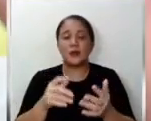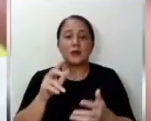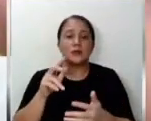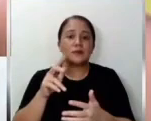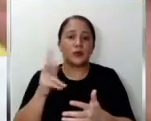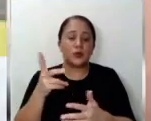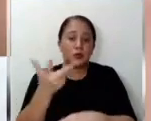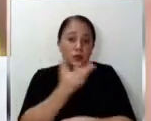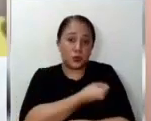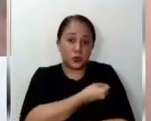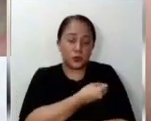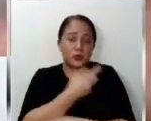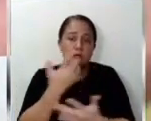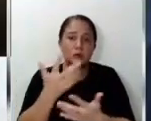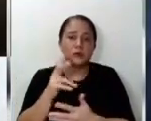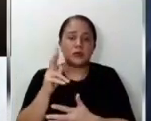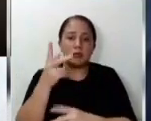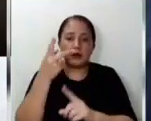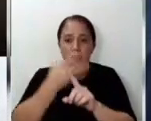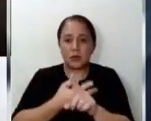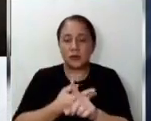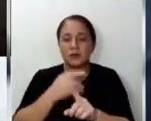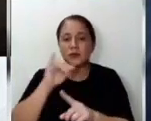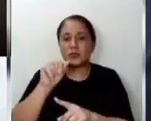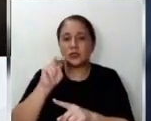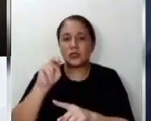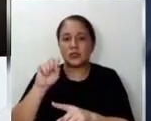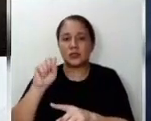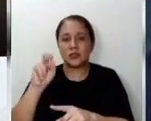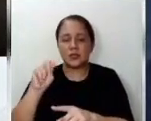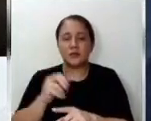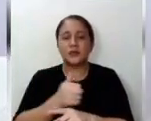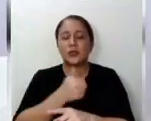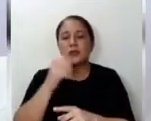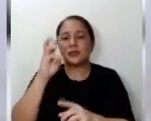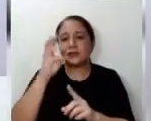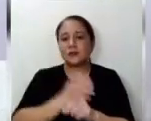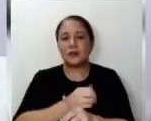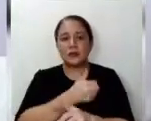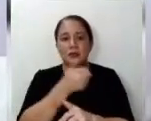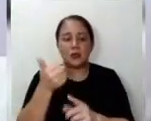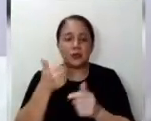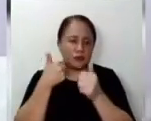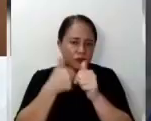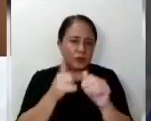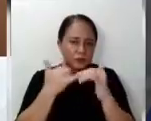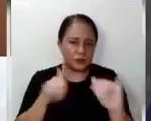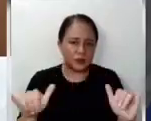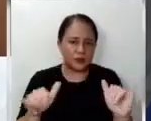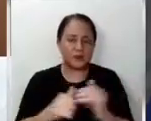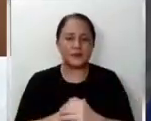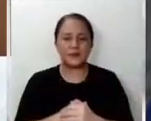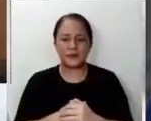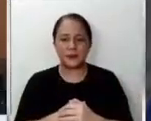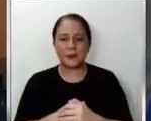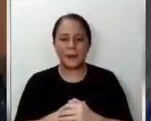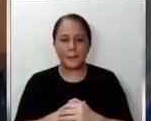ngayon, nasa 3 months para sa Janssen at 6 months sa ibang bakuna pa rin ang susundin. Leigh Alves, Nakatutok, 24 Oras.